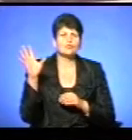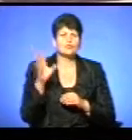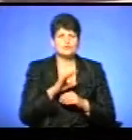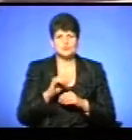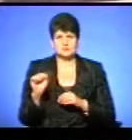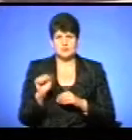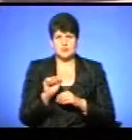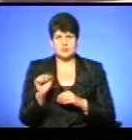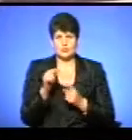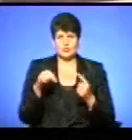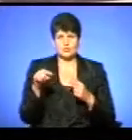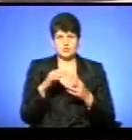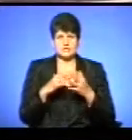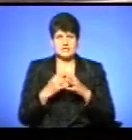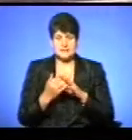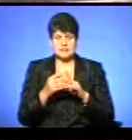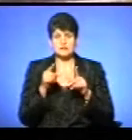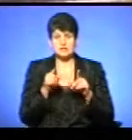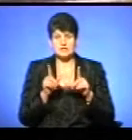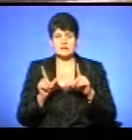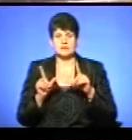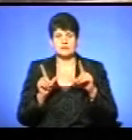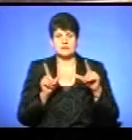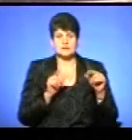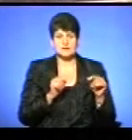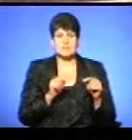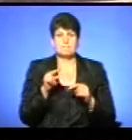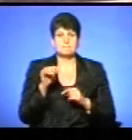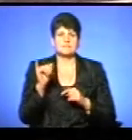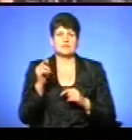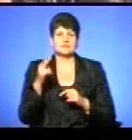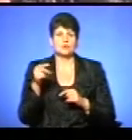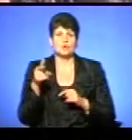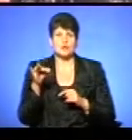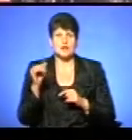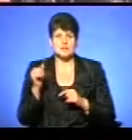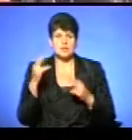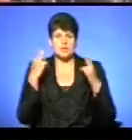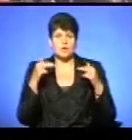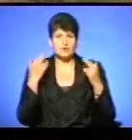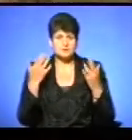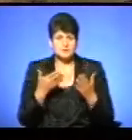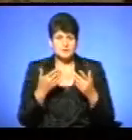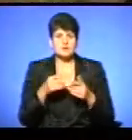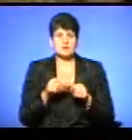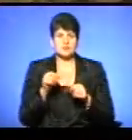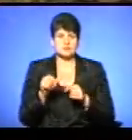на окружні села. І тоді відправляємося до Підгорянського монастиря. Тобто за межами міста